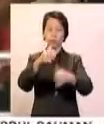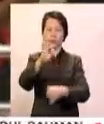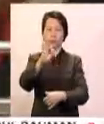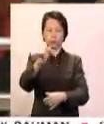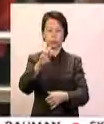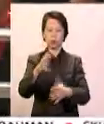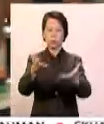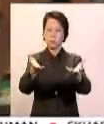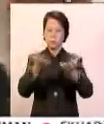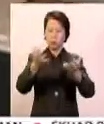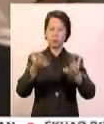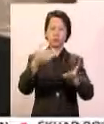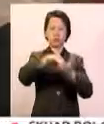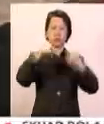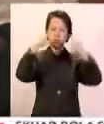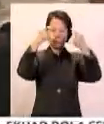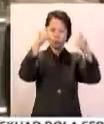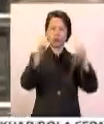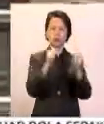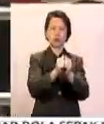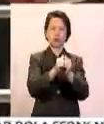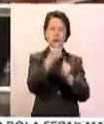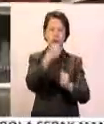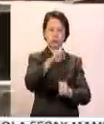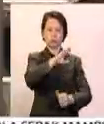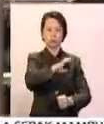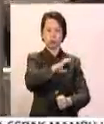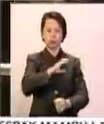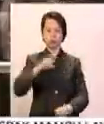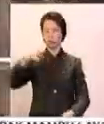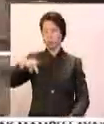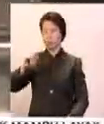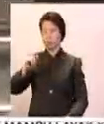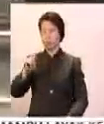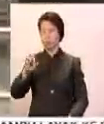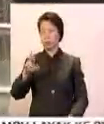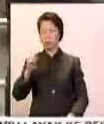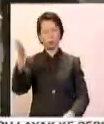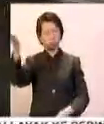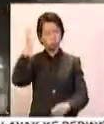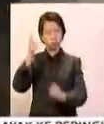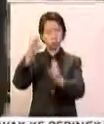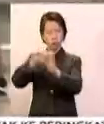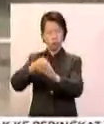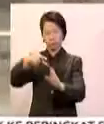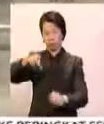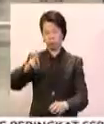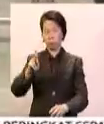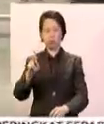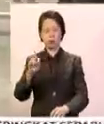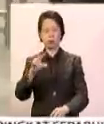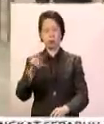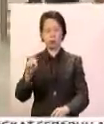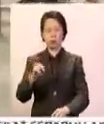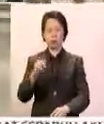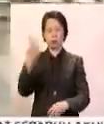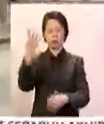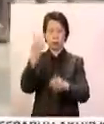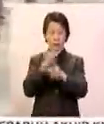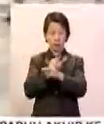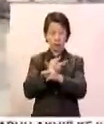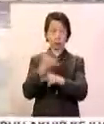untuk mengulangi kecemerlangannya bersama The Corps. Patrick pernah menyertai PKNS FC pada tahun 2013 selama 4